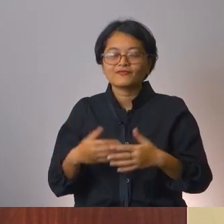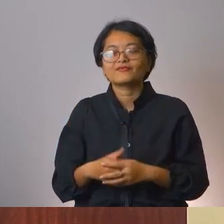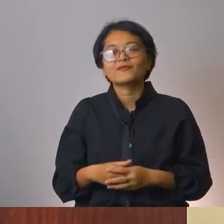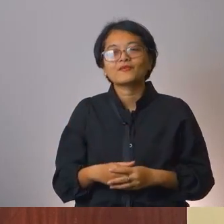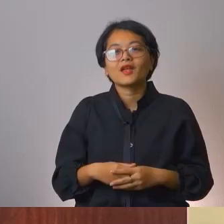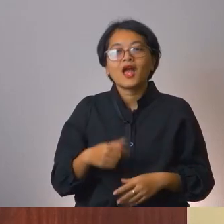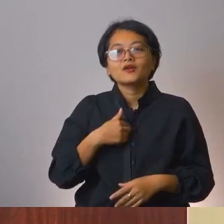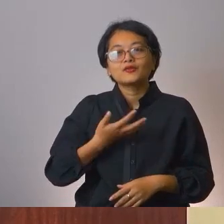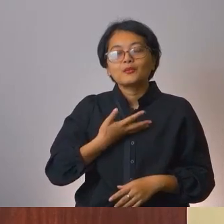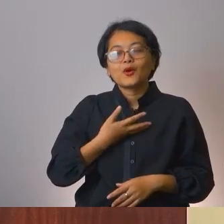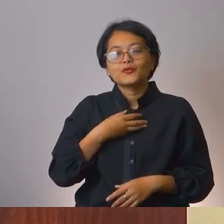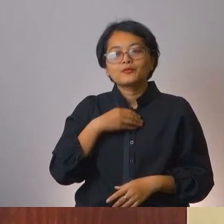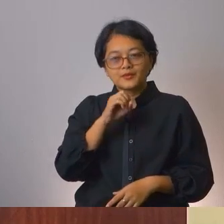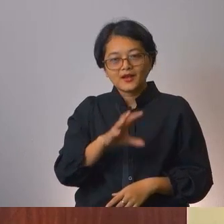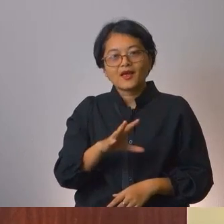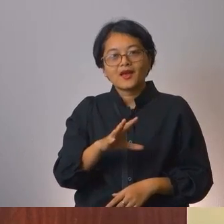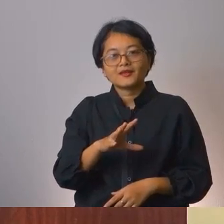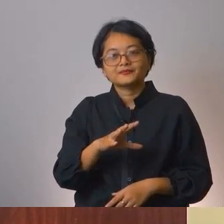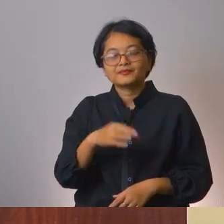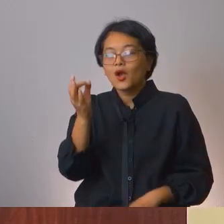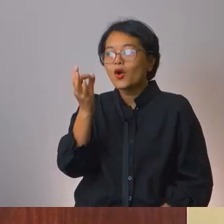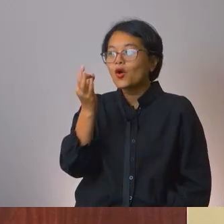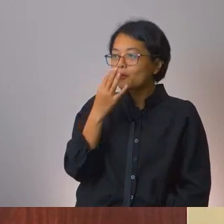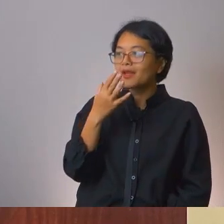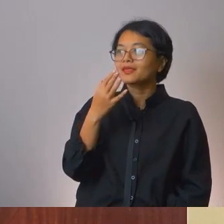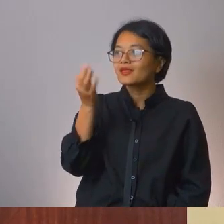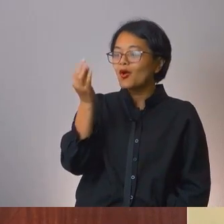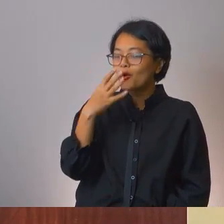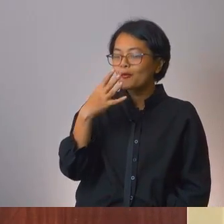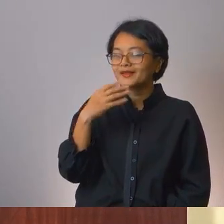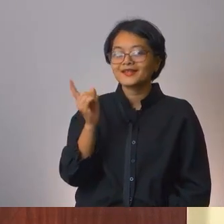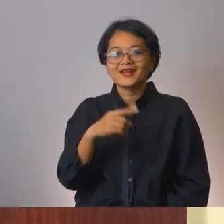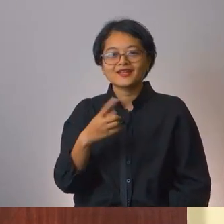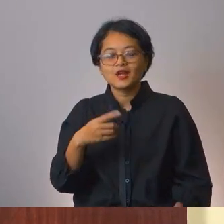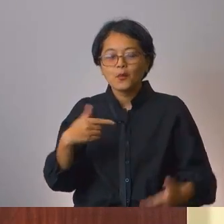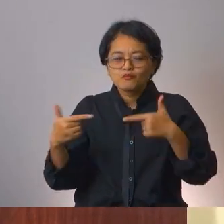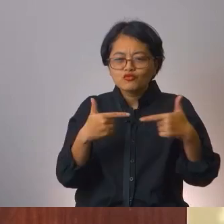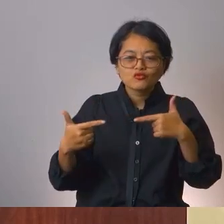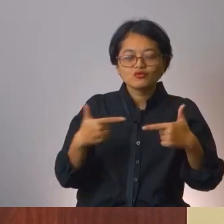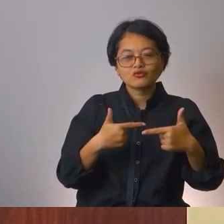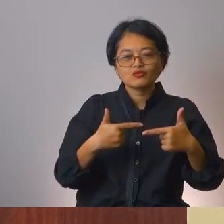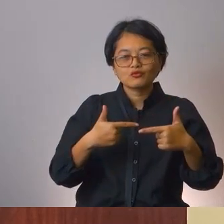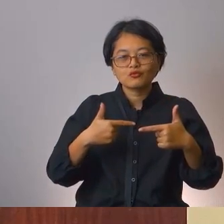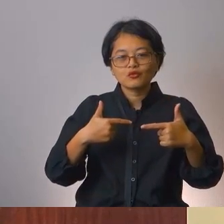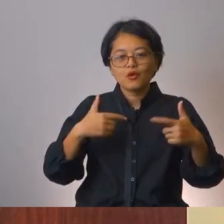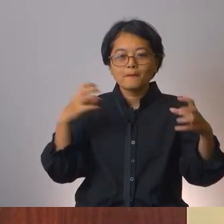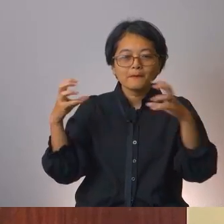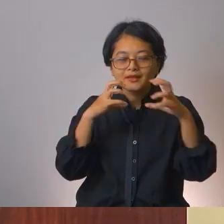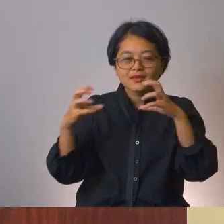dari permusuhan, pertengkaran, pengkhianatan adalah kasih. Kasih adalah